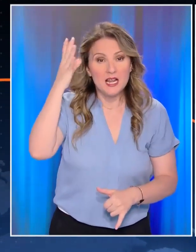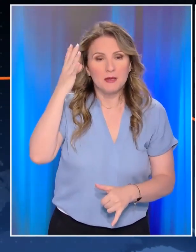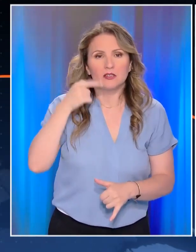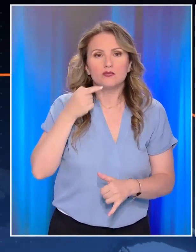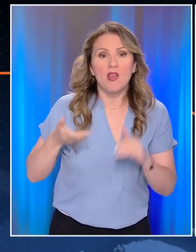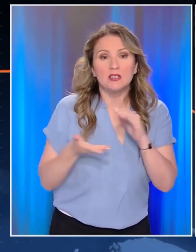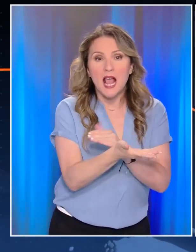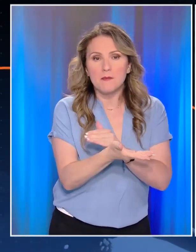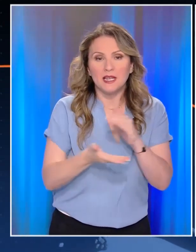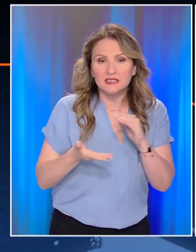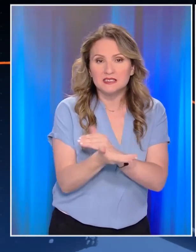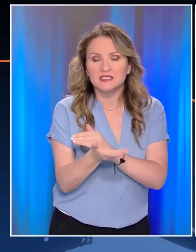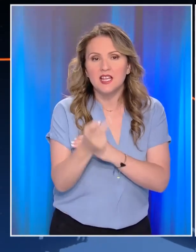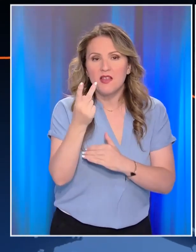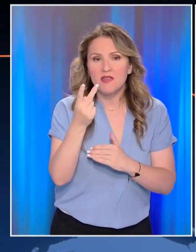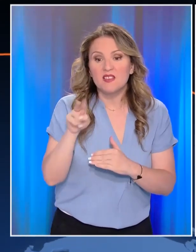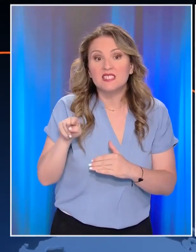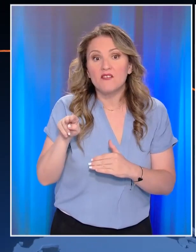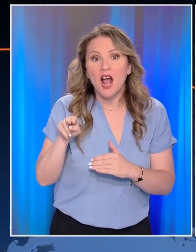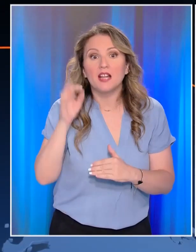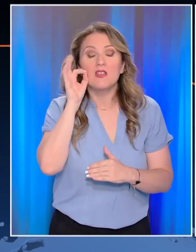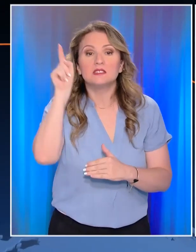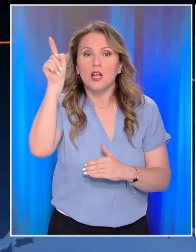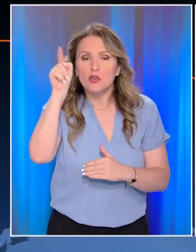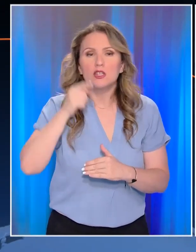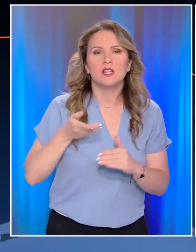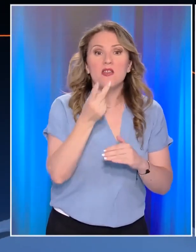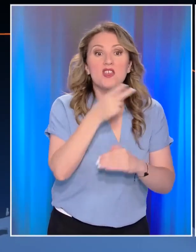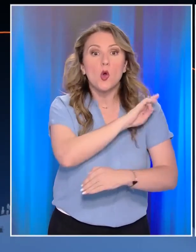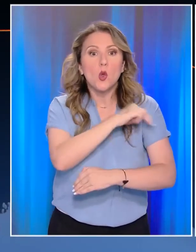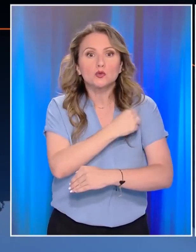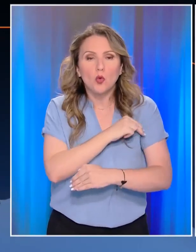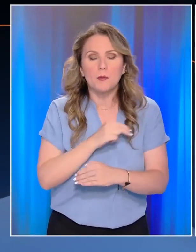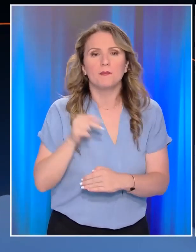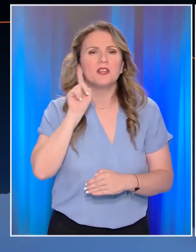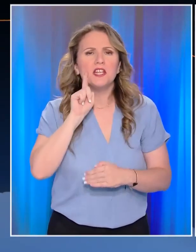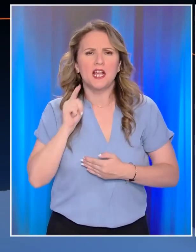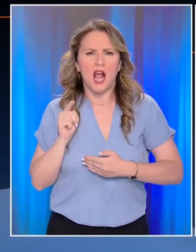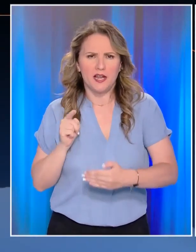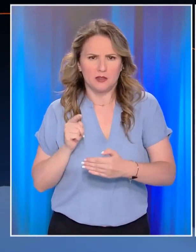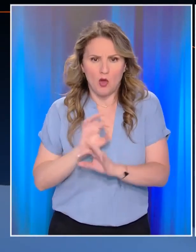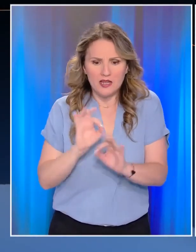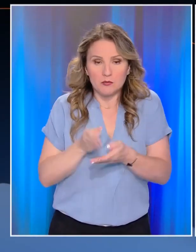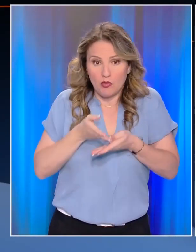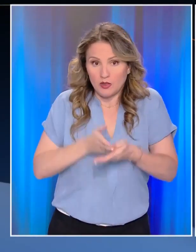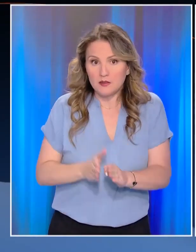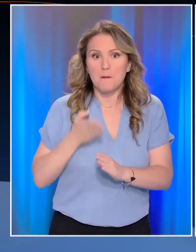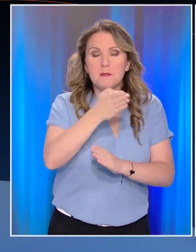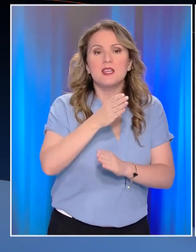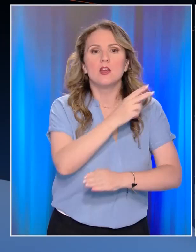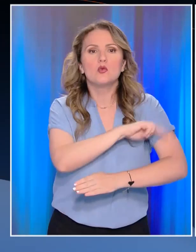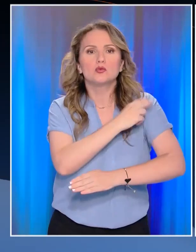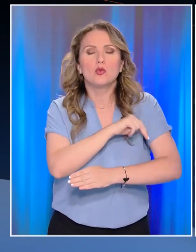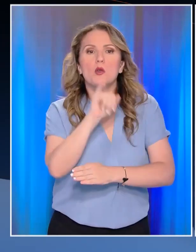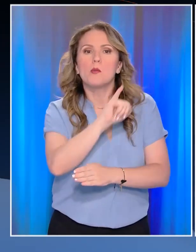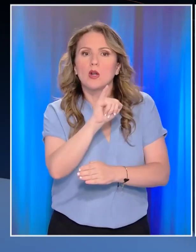σε γιατρούς δύο νοσοκομείων ένα ζευγάρι από τη Θεσσαλονίκη. Σύμφωνα με την καταγγελία, η γυναίκα ως ετοιμόγενη μετέβη στο Ιπποκράτειο,